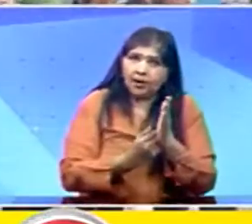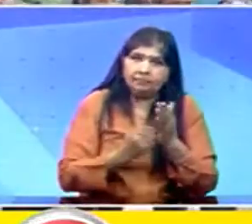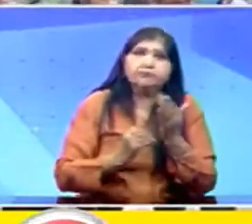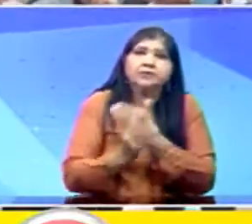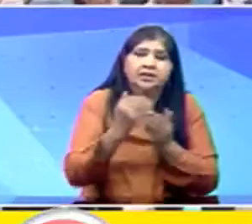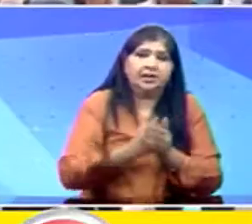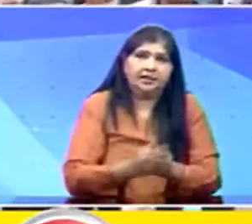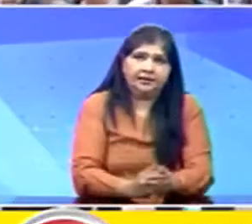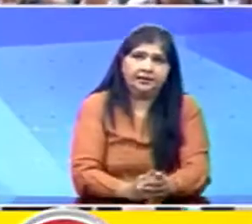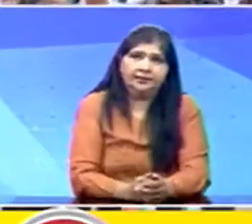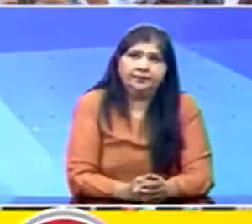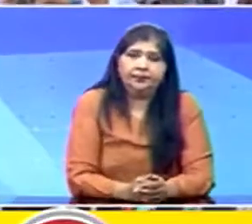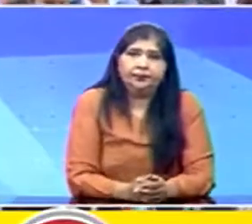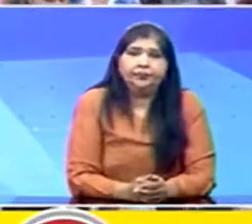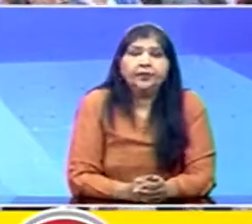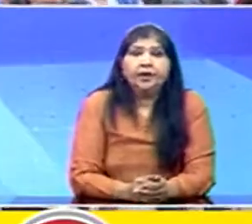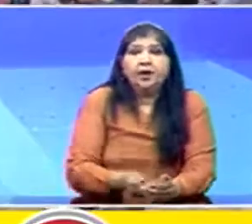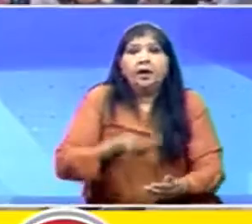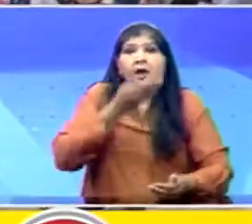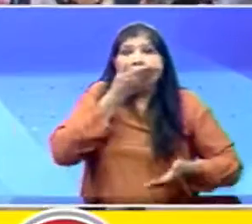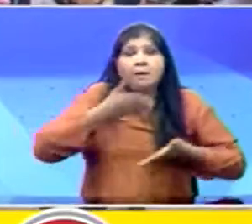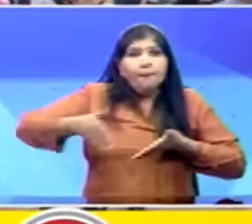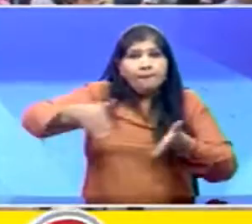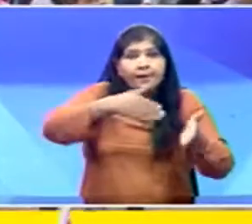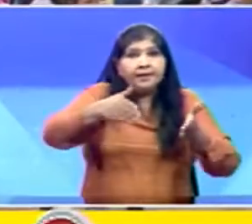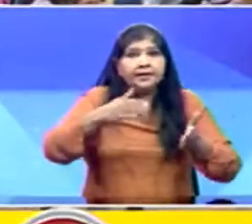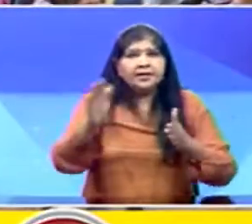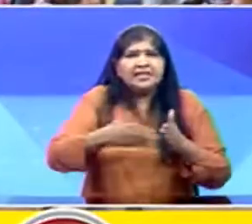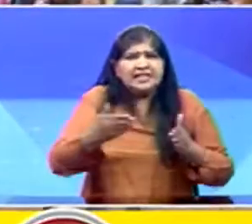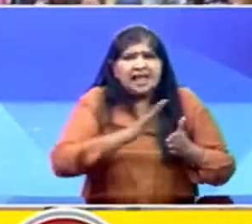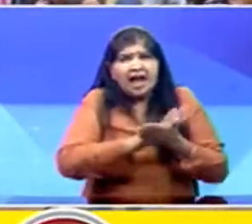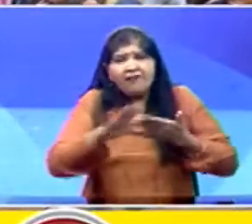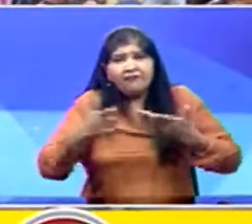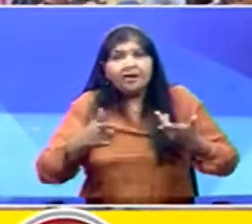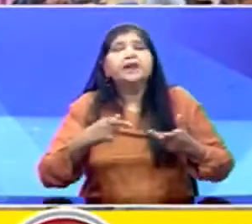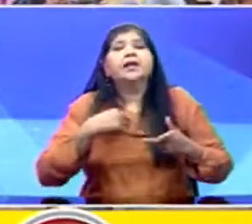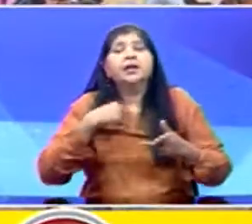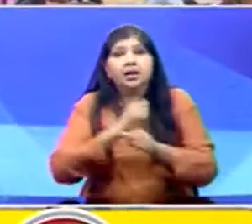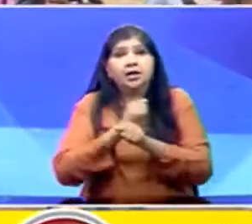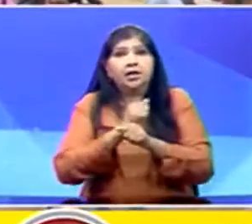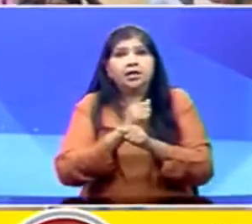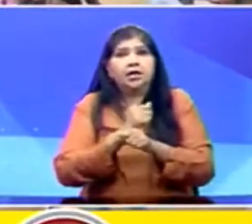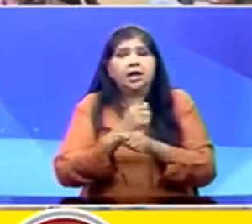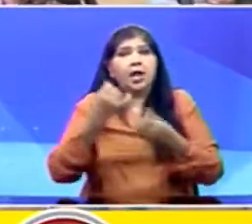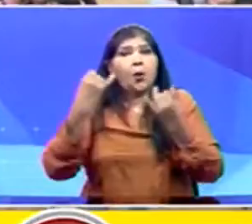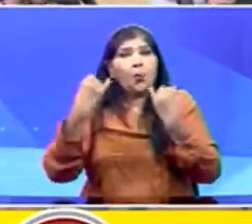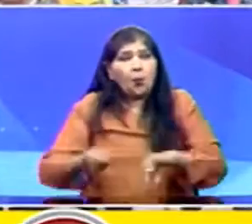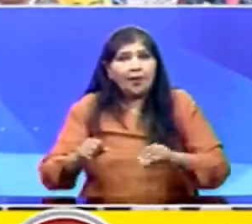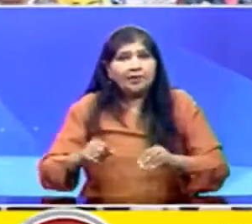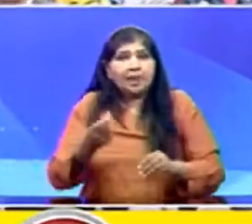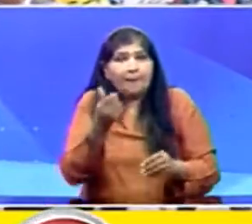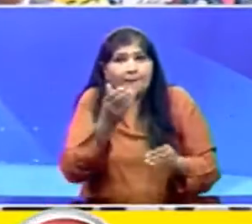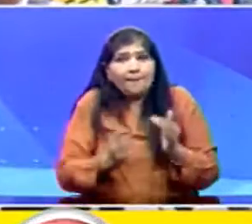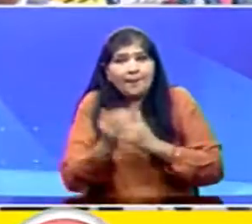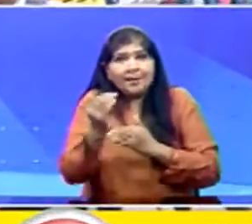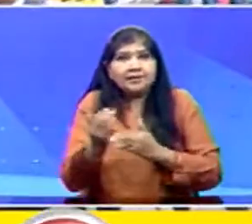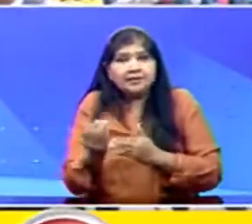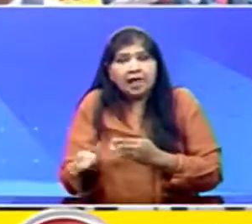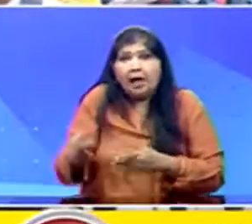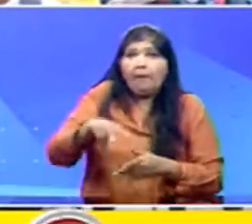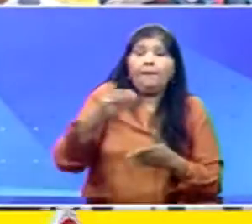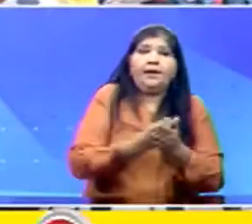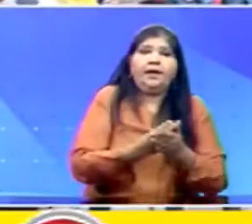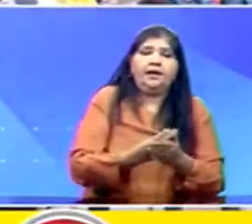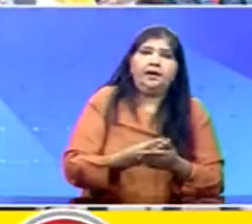हैं नदी की सफाय के सभ्यान ने वेश से वेल्द क्रियेशन का आउसर भी बना दिया है